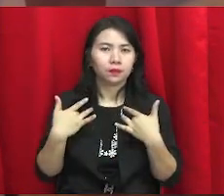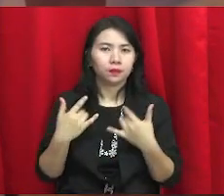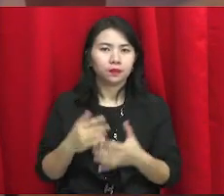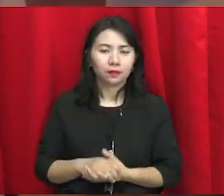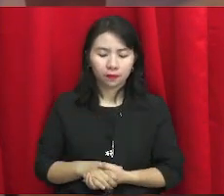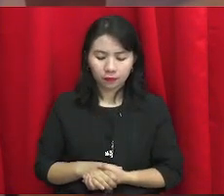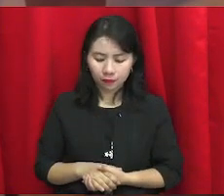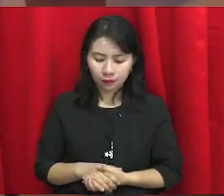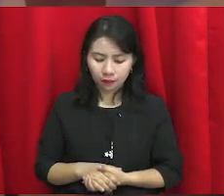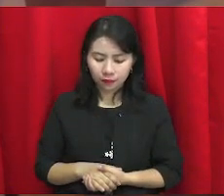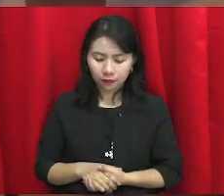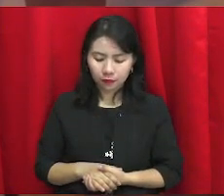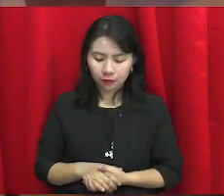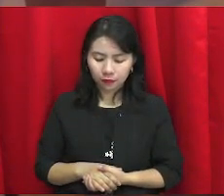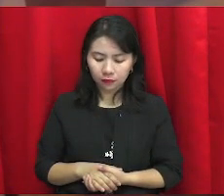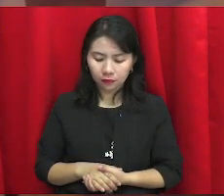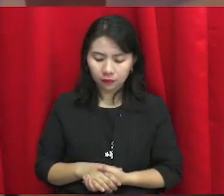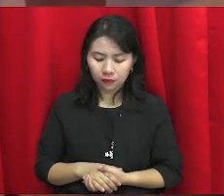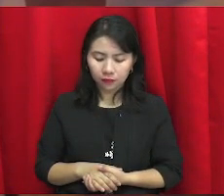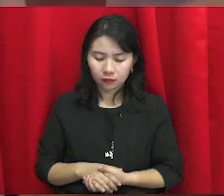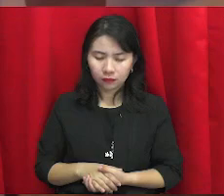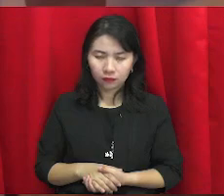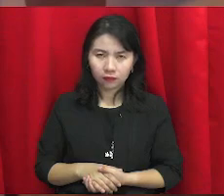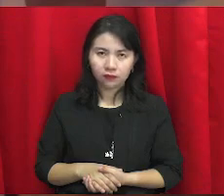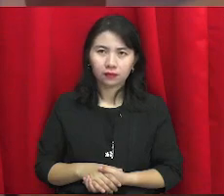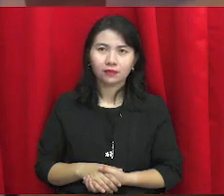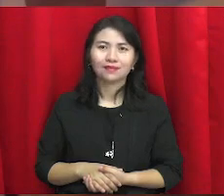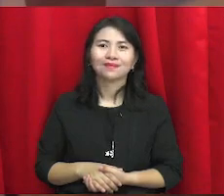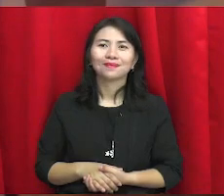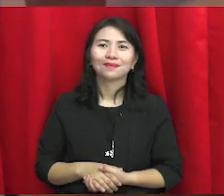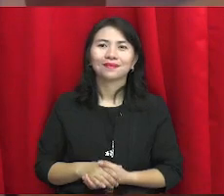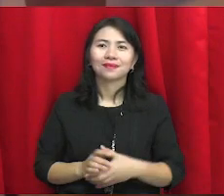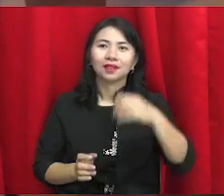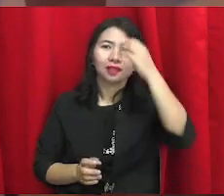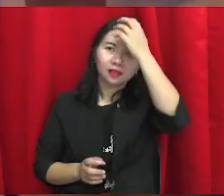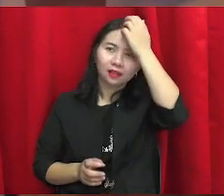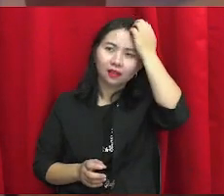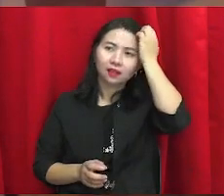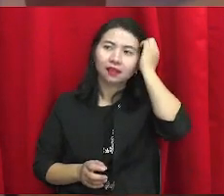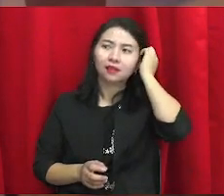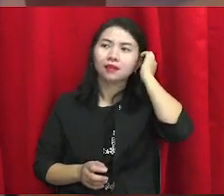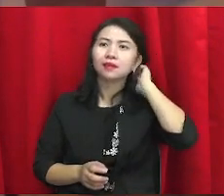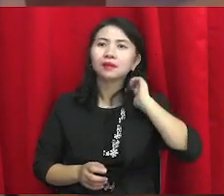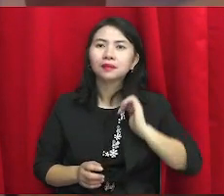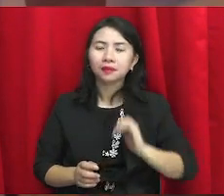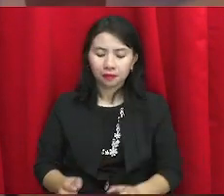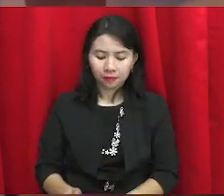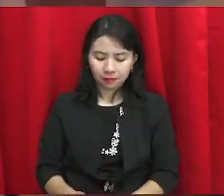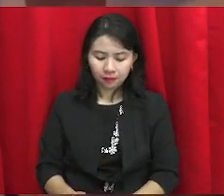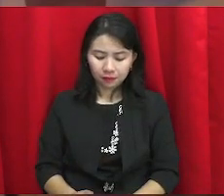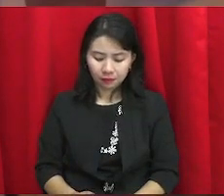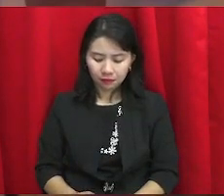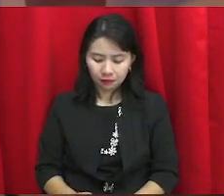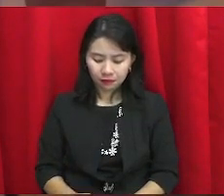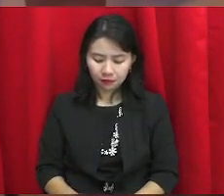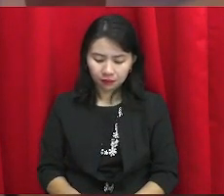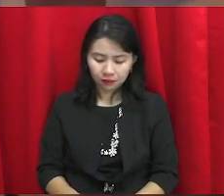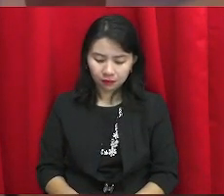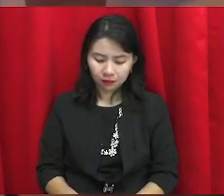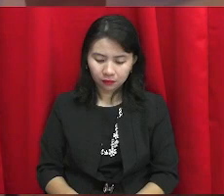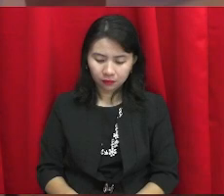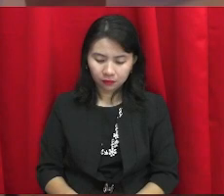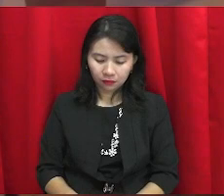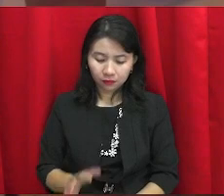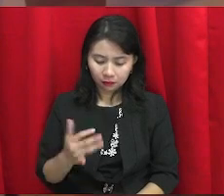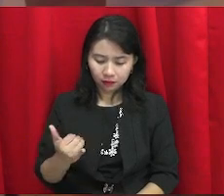Amen. Okay. Yes, sir. Sige, kayo na lang muna. Ito, nakikinig lang ako. Sir, meron po, ihabol ko lang ito kasi total na dito